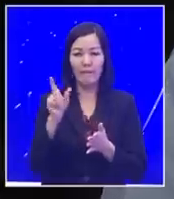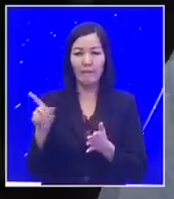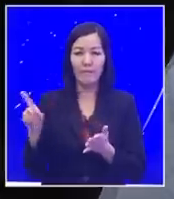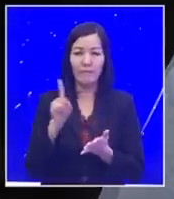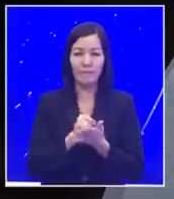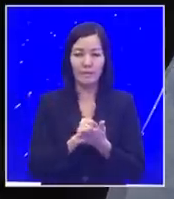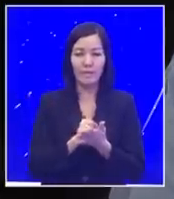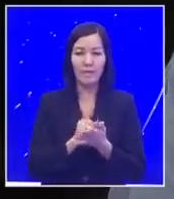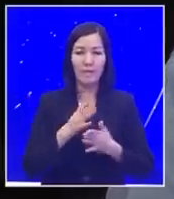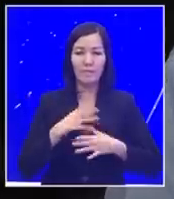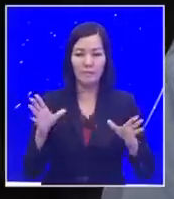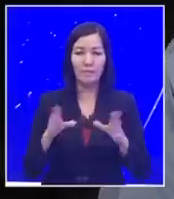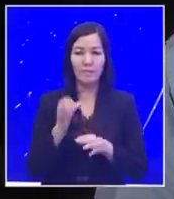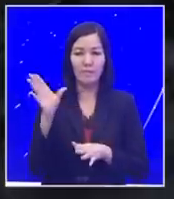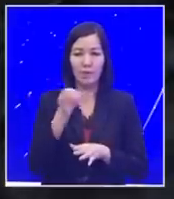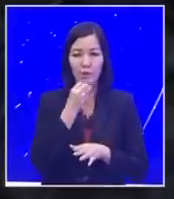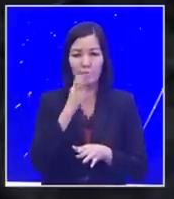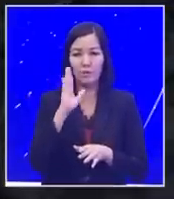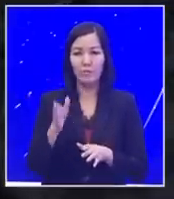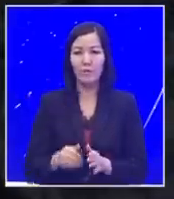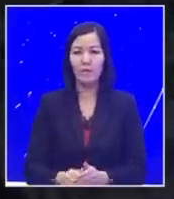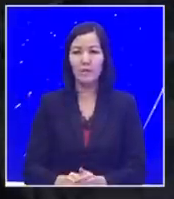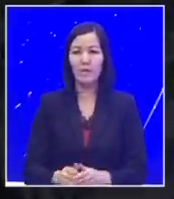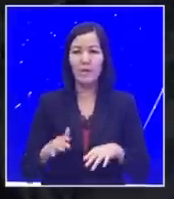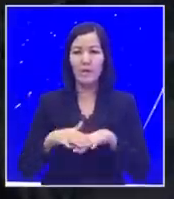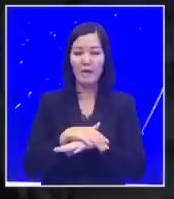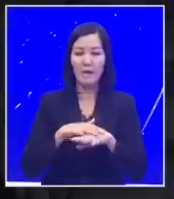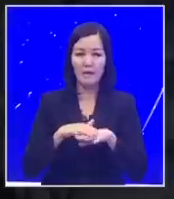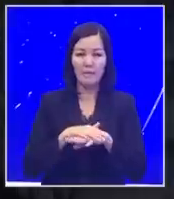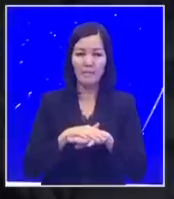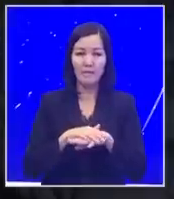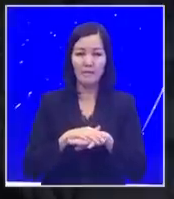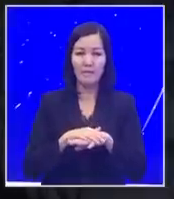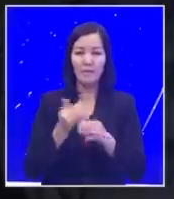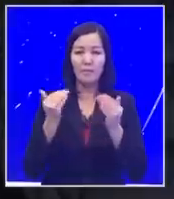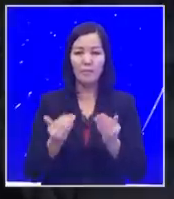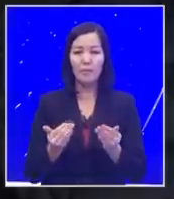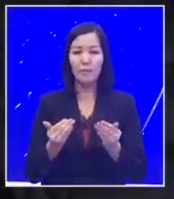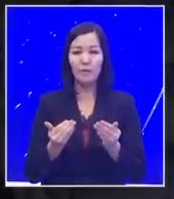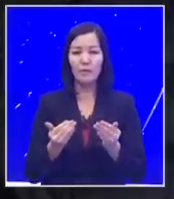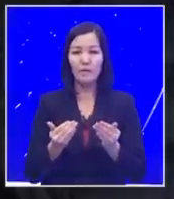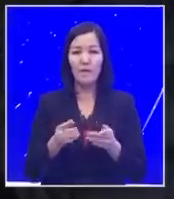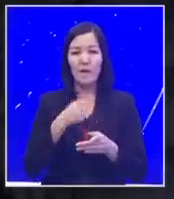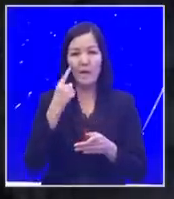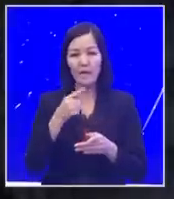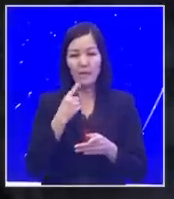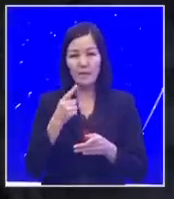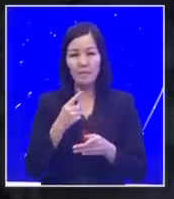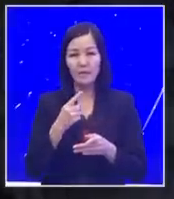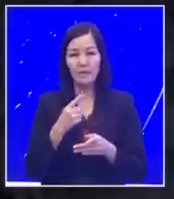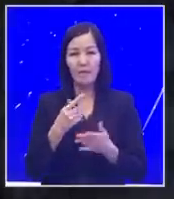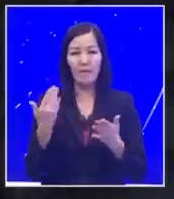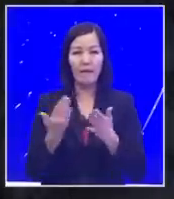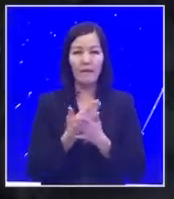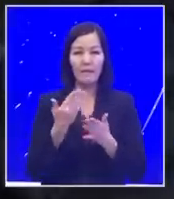қазақстандық. Біз біргеміз, бәрі жақсы болады деп ойлаймын. Халқымыз осы, еліміз осы бүгінгі айтылып жатқан жаңағы